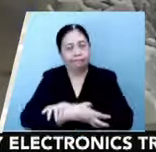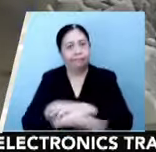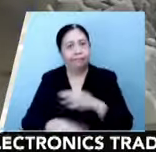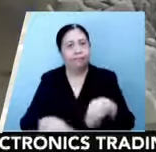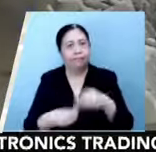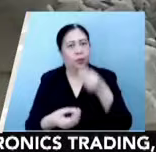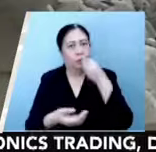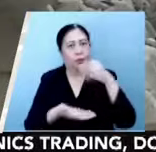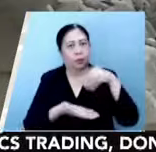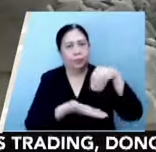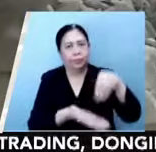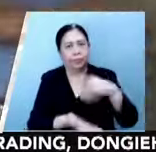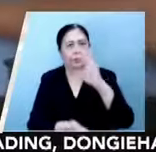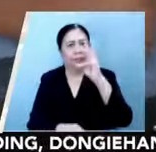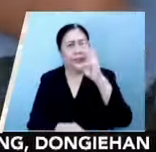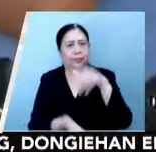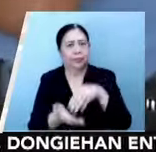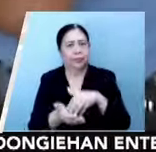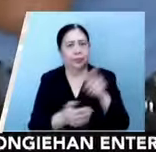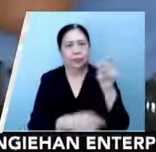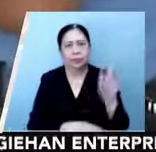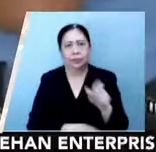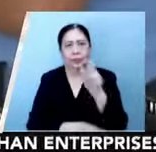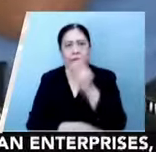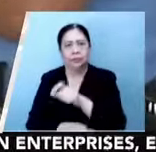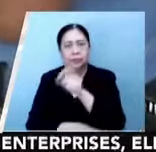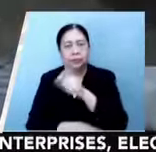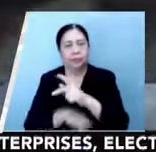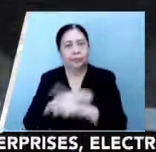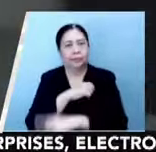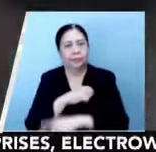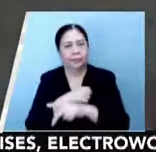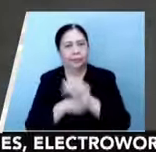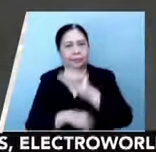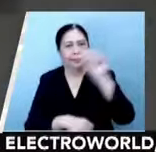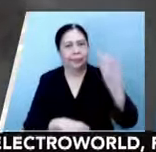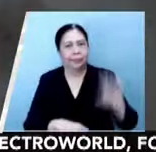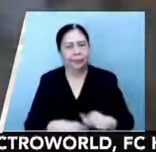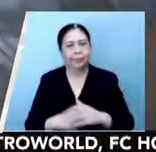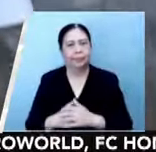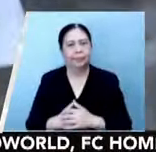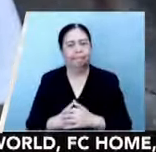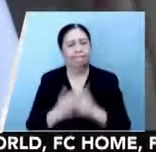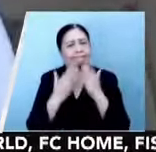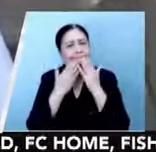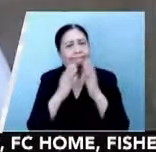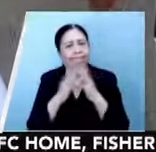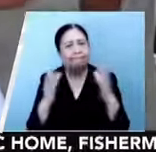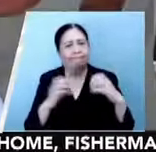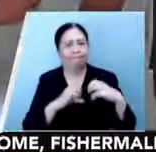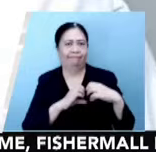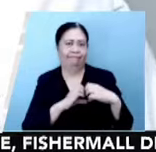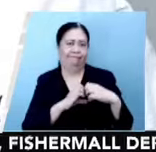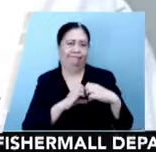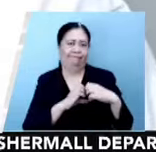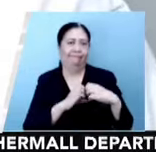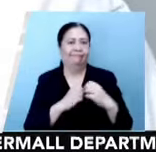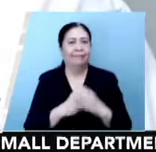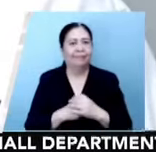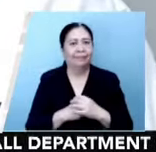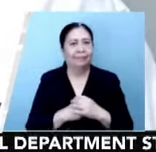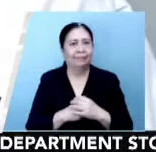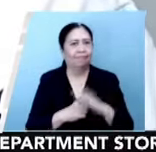sa 6,000 individual sa probinsya ng Antique. Maraming salamat sa GMA Kapuso. Hindi niyo